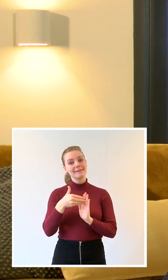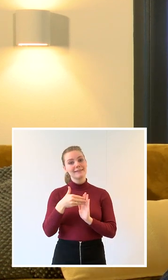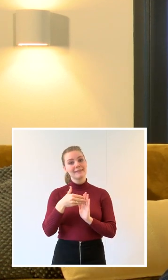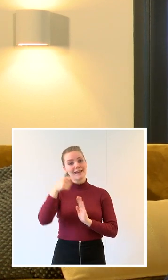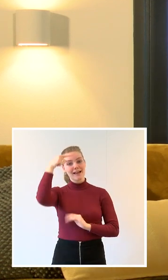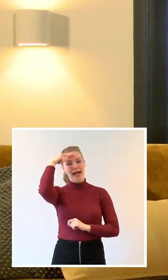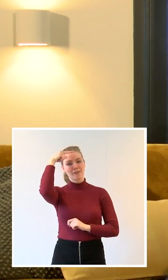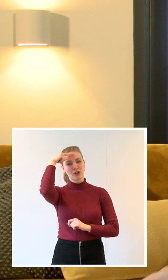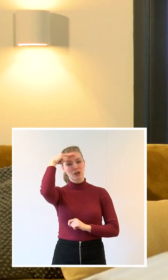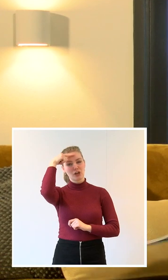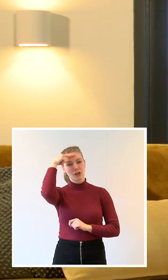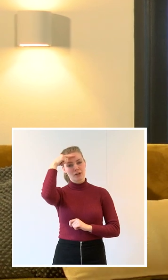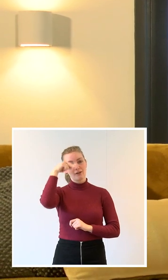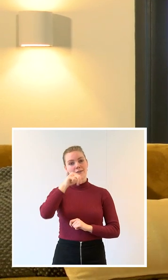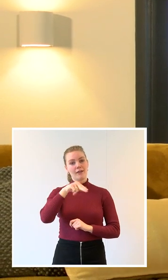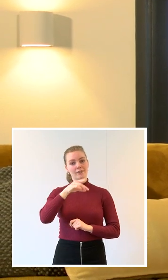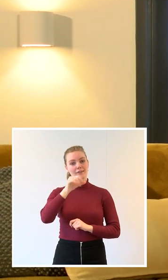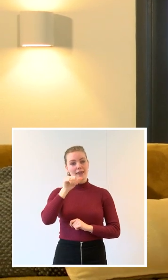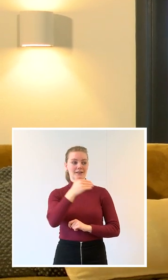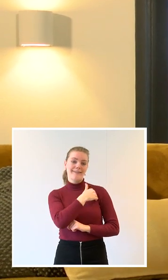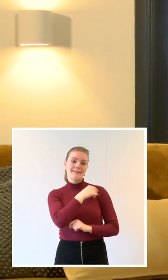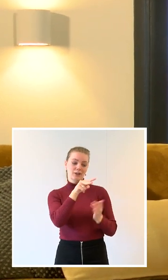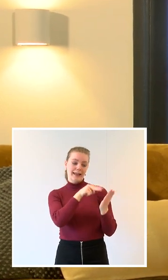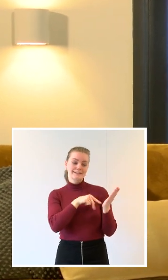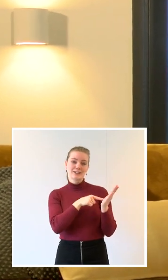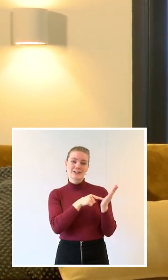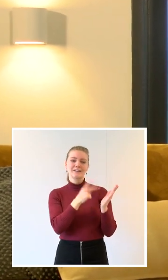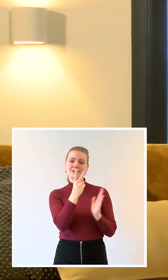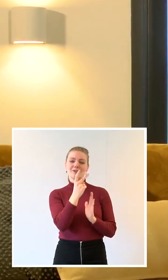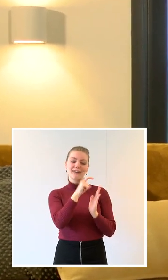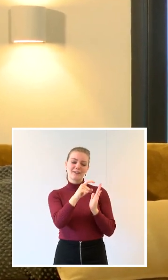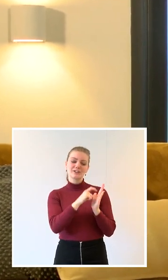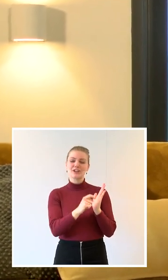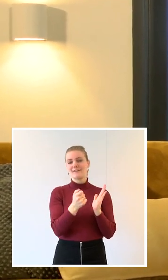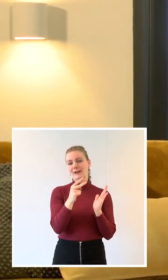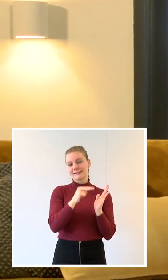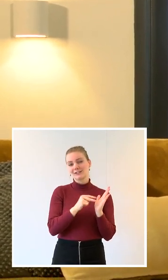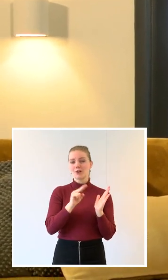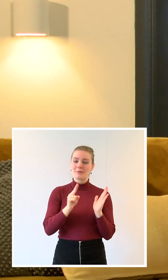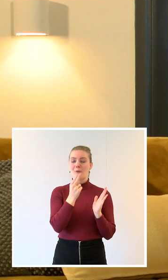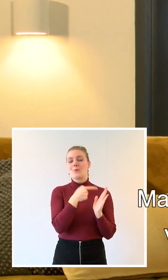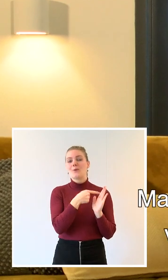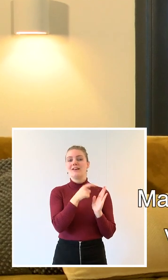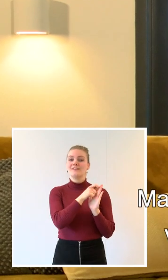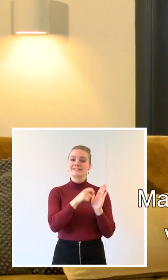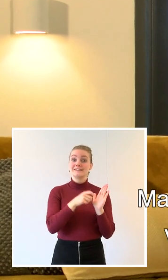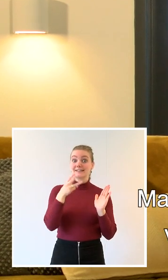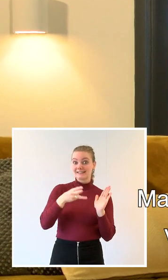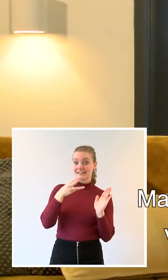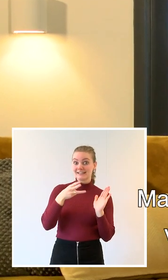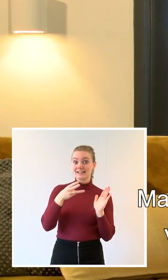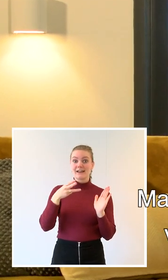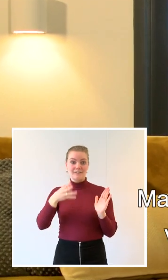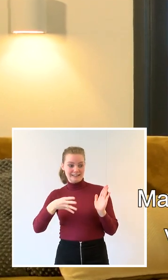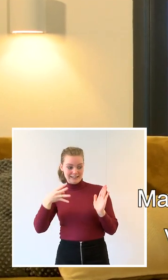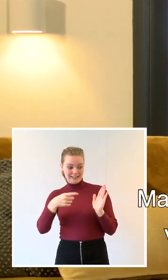heeft. En ik wil er nog twee versen uit lezen. Nog een keer, vers 13 en 14. Maar Christus